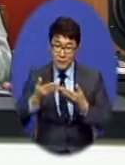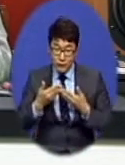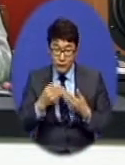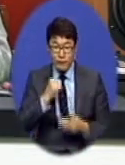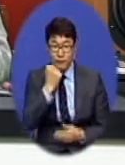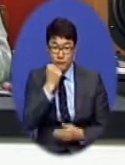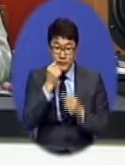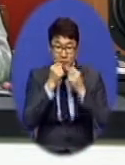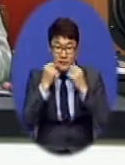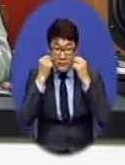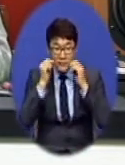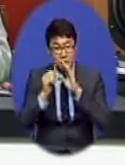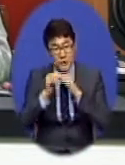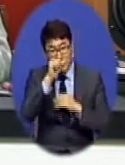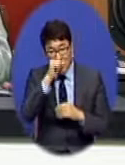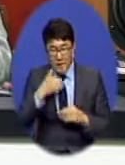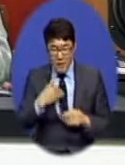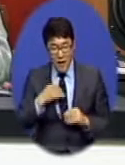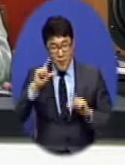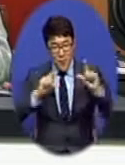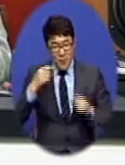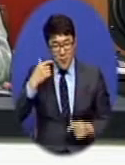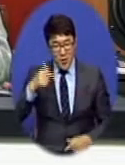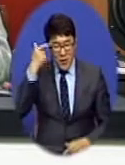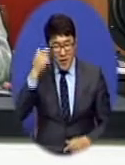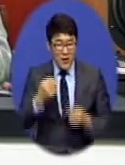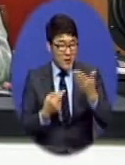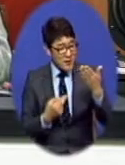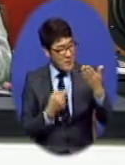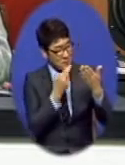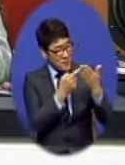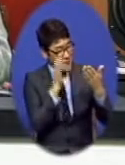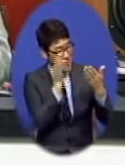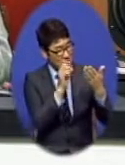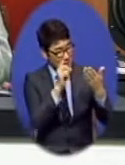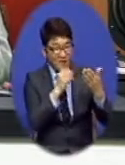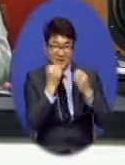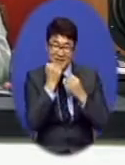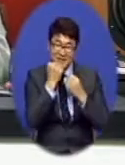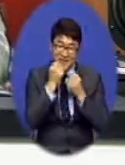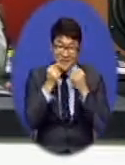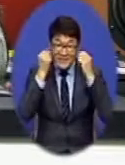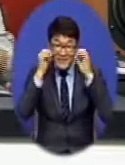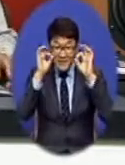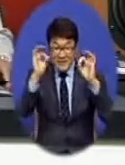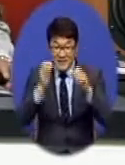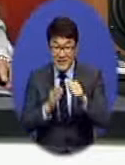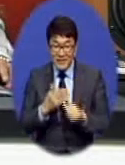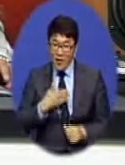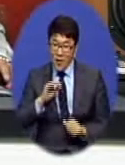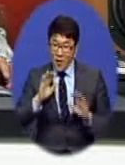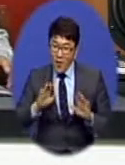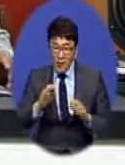웃음이라는 게 너무 좋은 것 같아요. 어떻게 그렇죠. 나는 어떻게 웃는 건지 한 번쯤 거울을 보고 한 번 더 웃을 수 있으면 좋겠습니다. 저희가 하고 싶은 진짜. 얘기가 있어요. 이건 네.